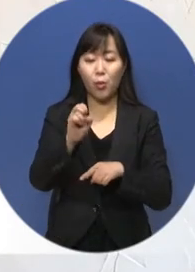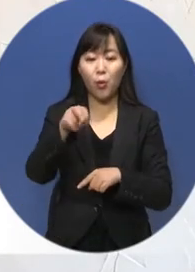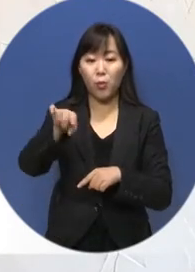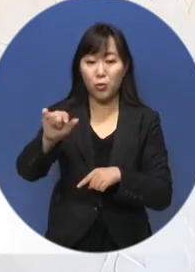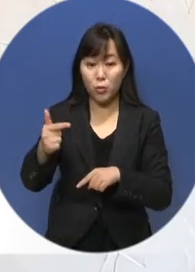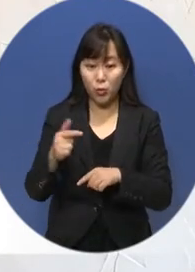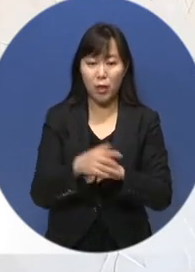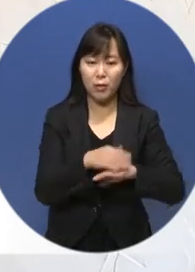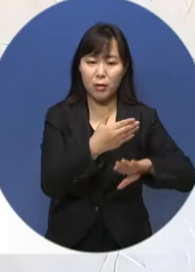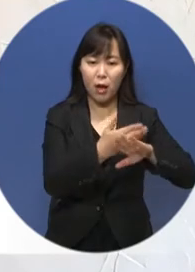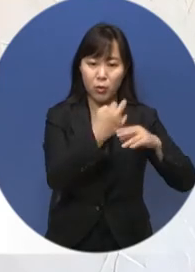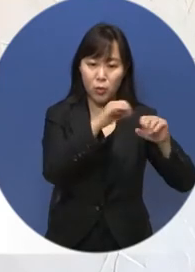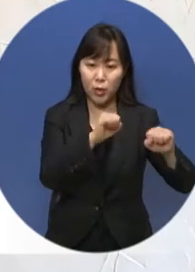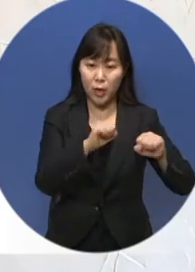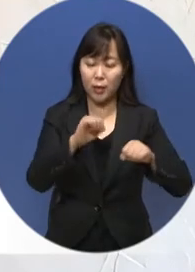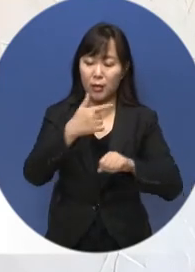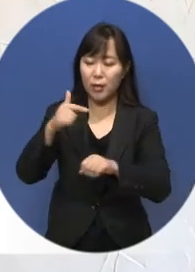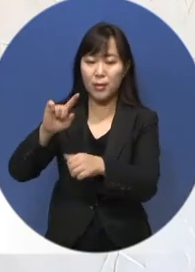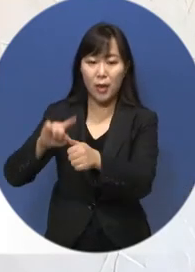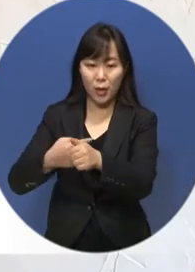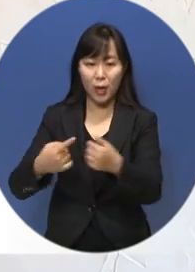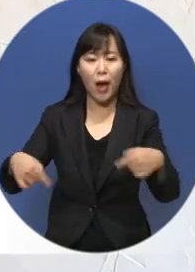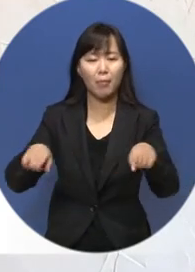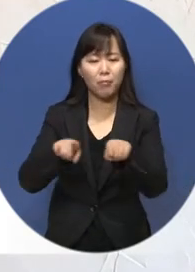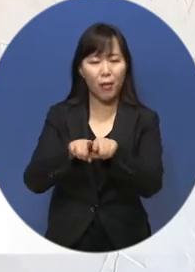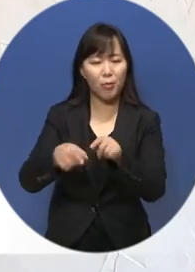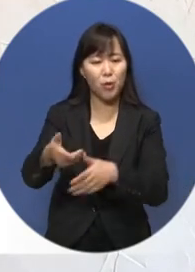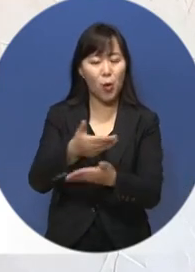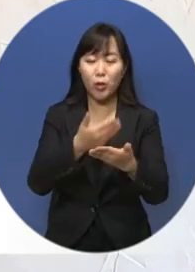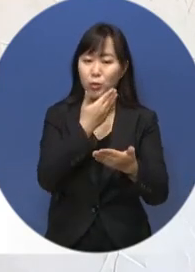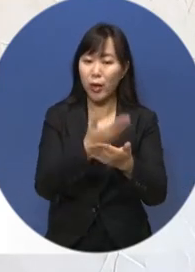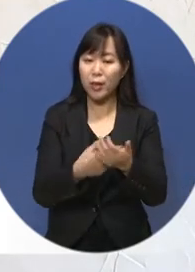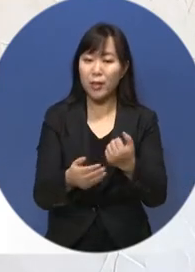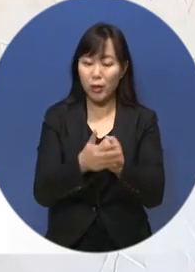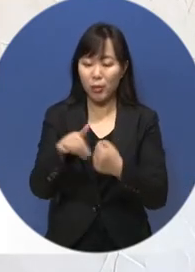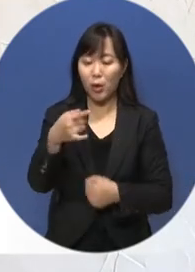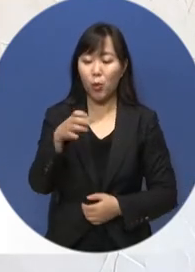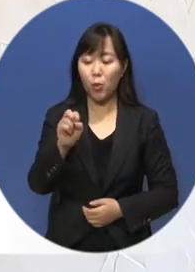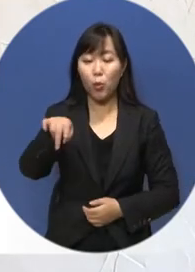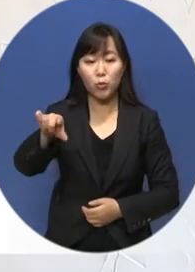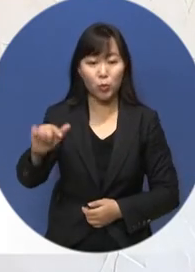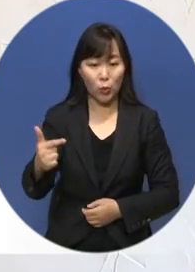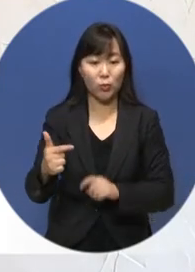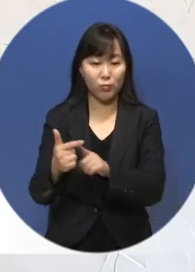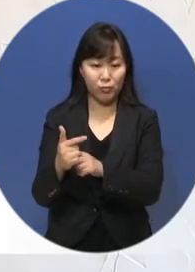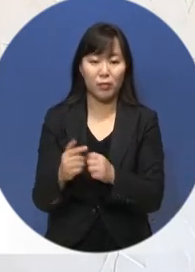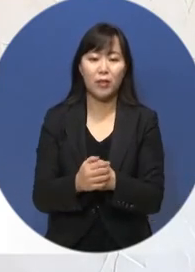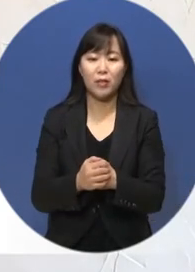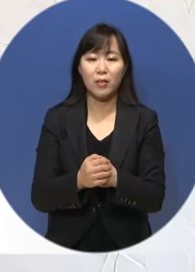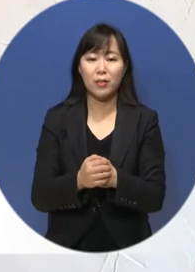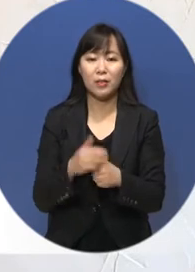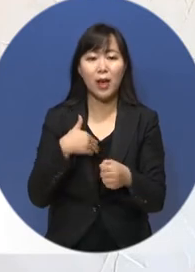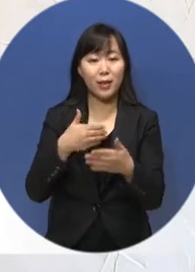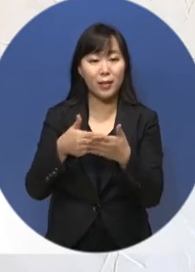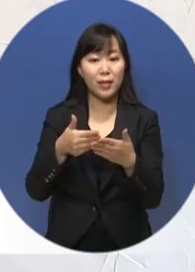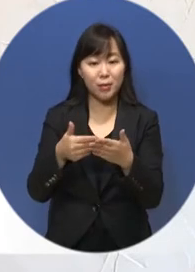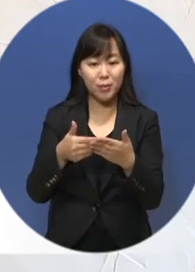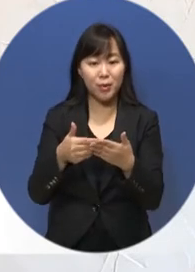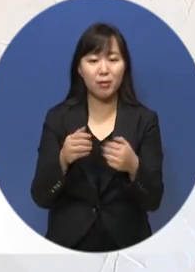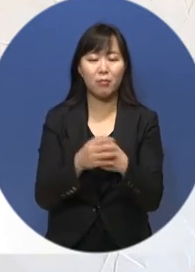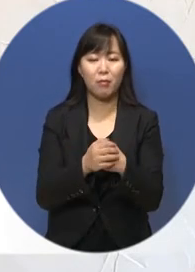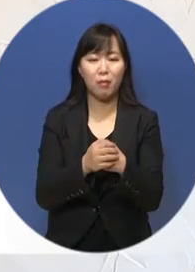다른 존재와 대자연과의 조화가 중요하다는 생각을 해서 공존이라는 주제를 잡았었는데요. 제 그림들은